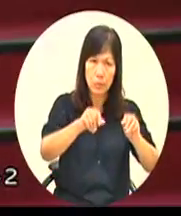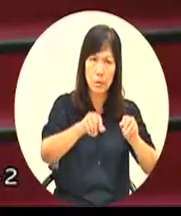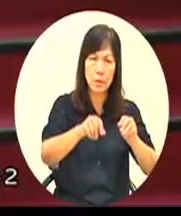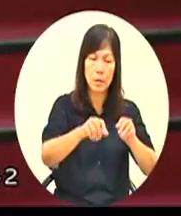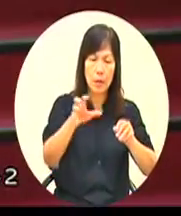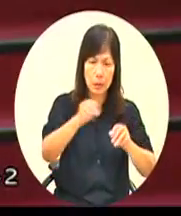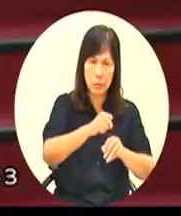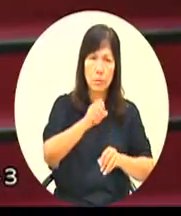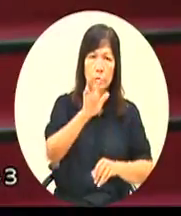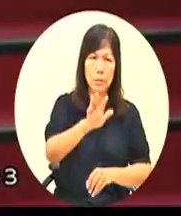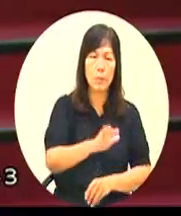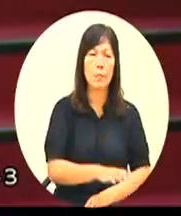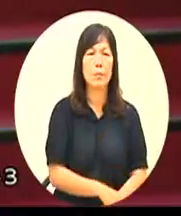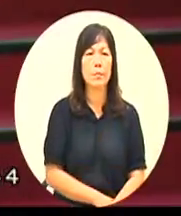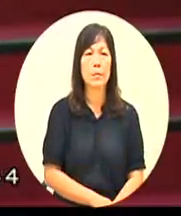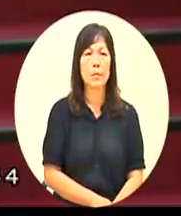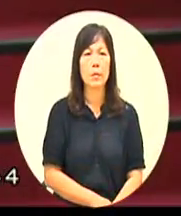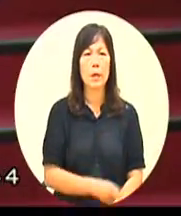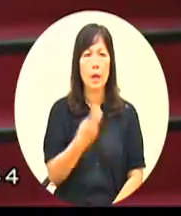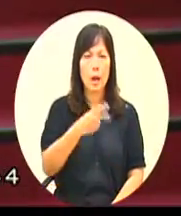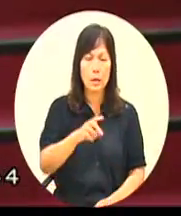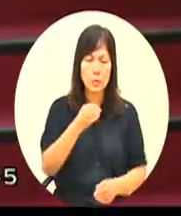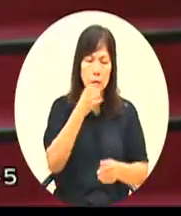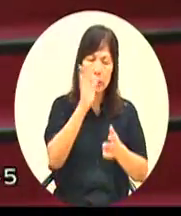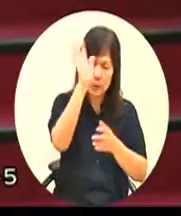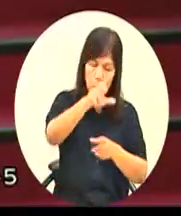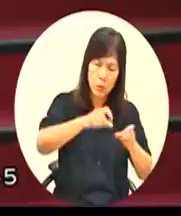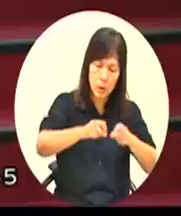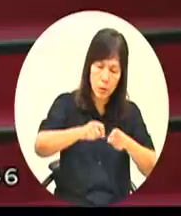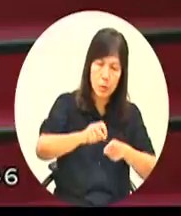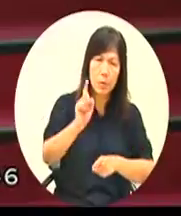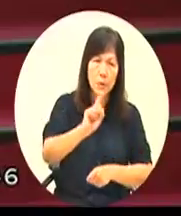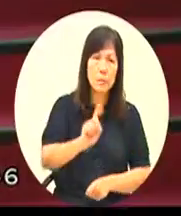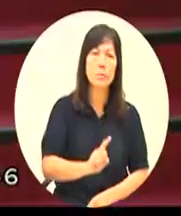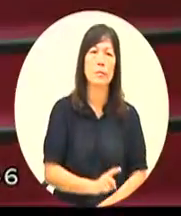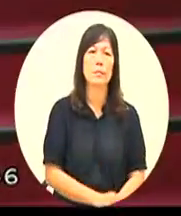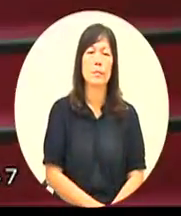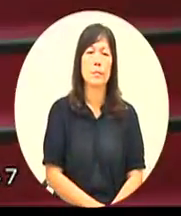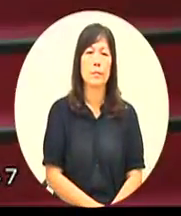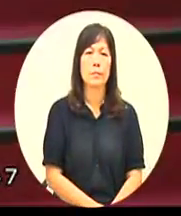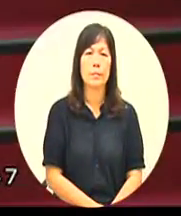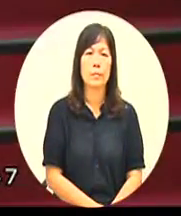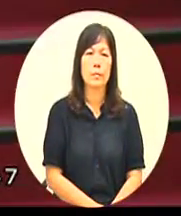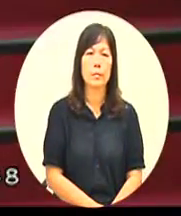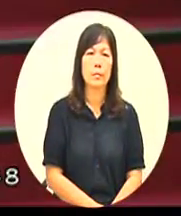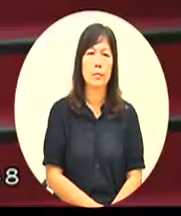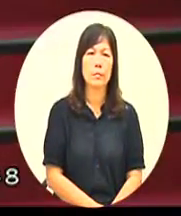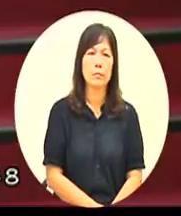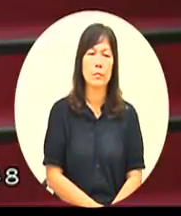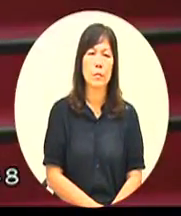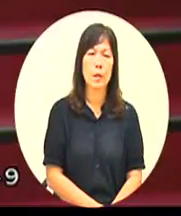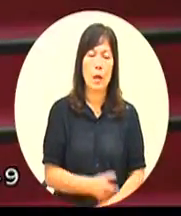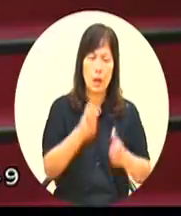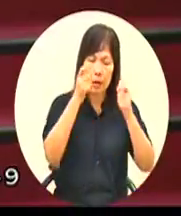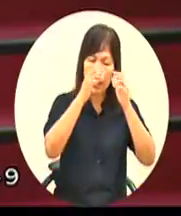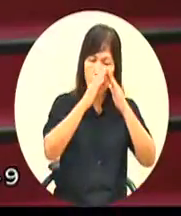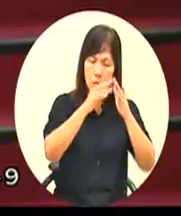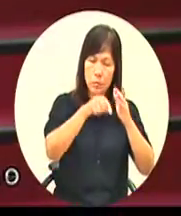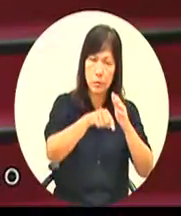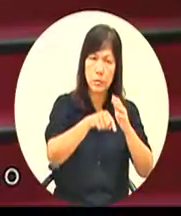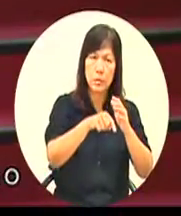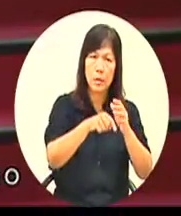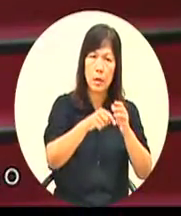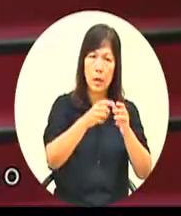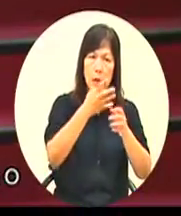得，包括它将来的规划。因为啊，高雄市这几